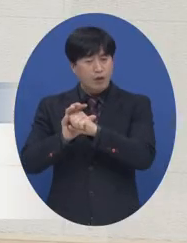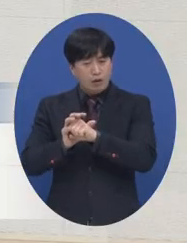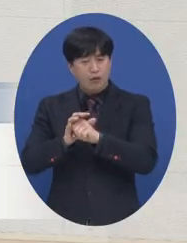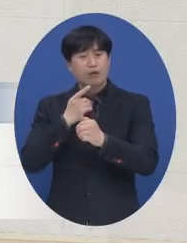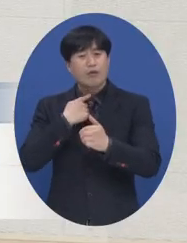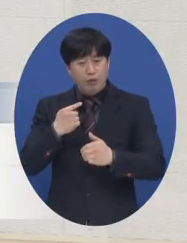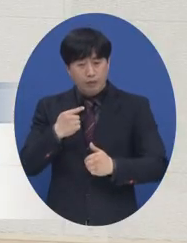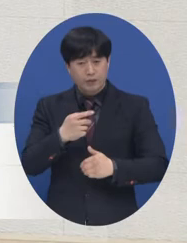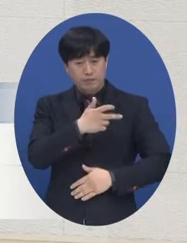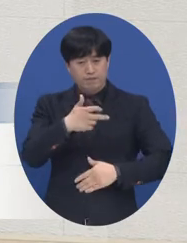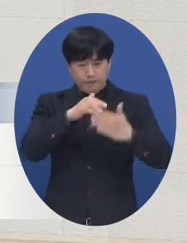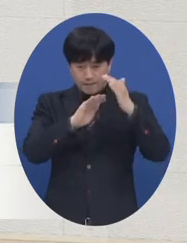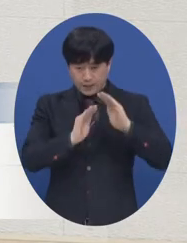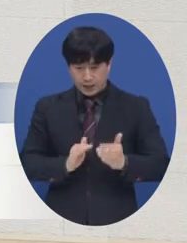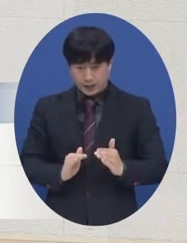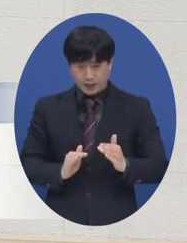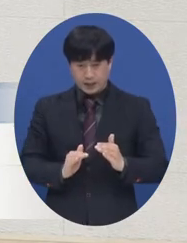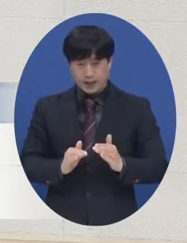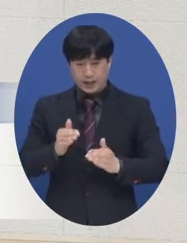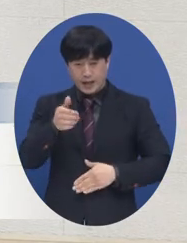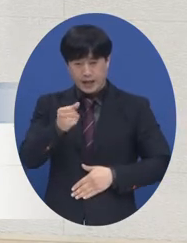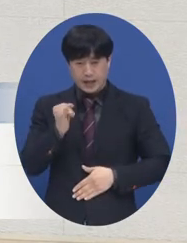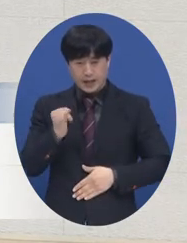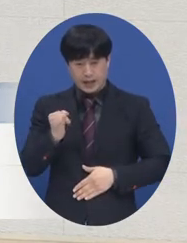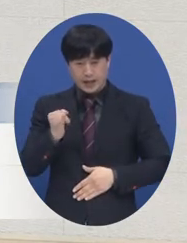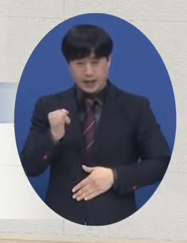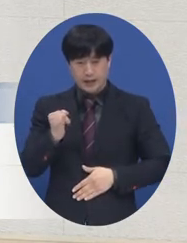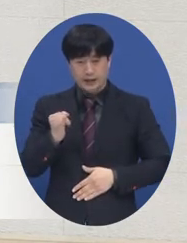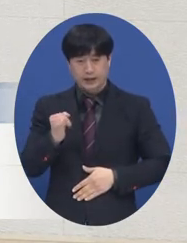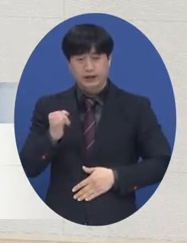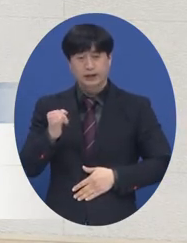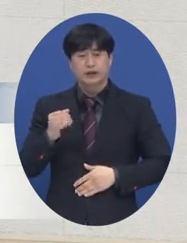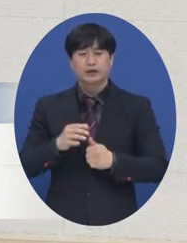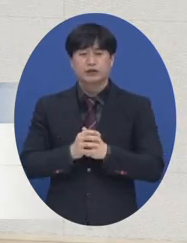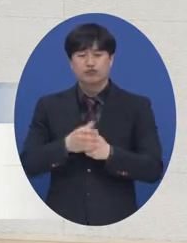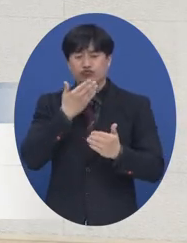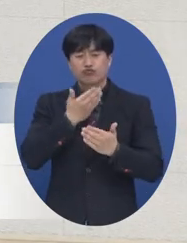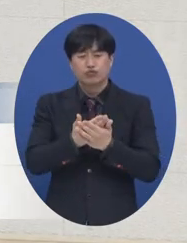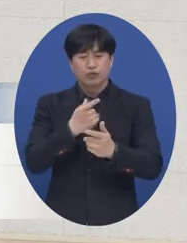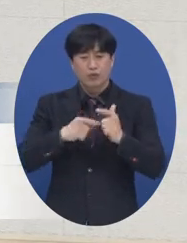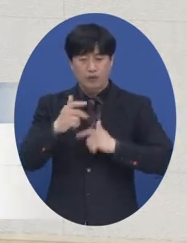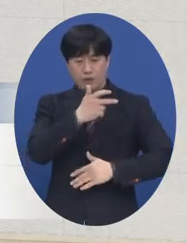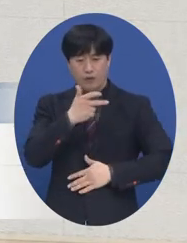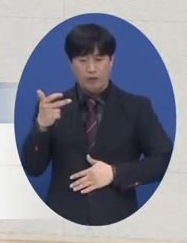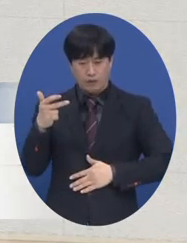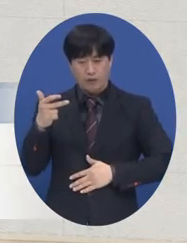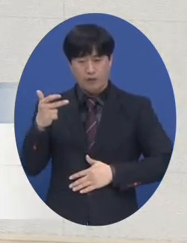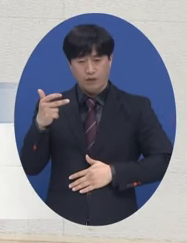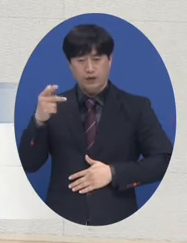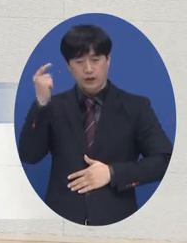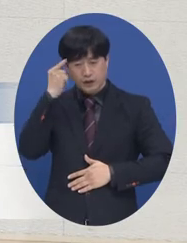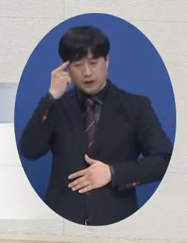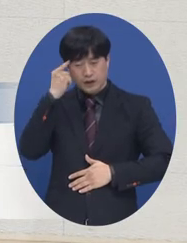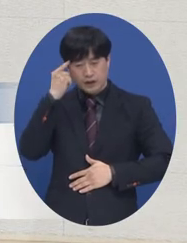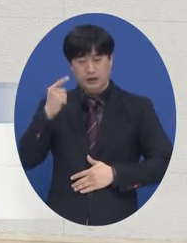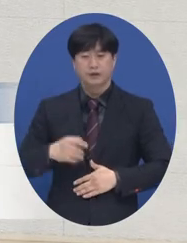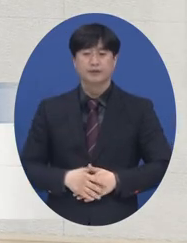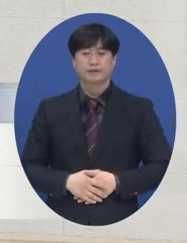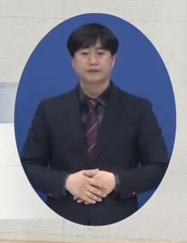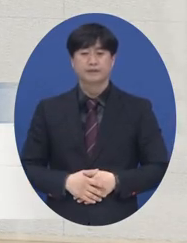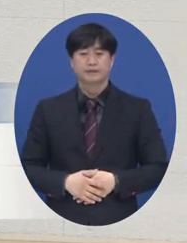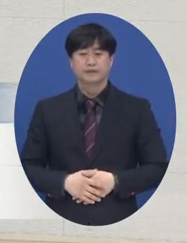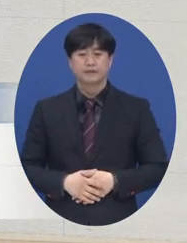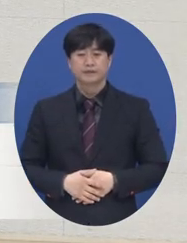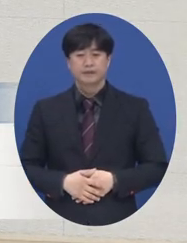걸 그 끄면서 2 그런 빅데이터 라든지 인공 지능 이란 밀 중요도가 더욱 더 커지는 정황 이라고